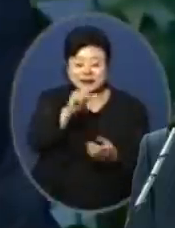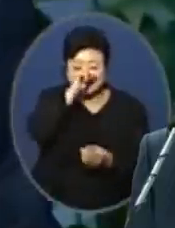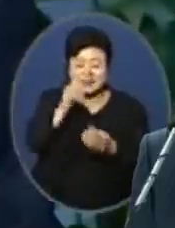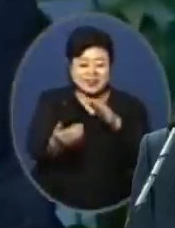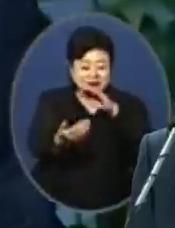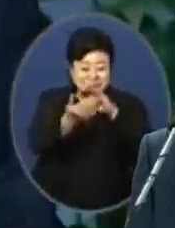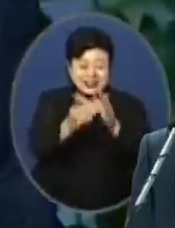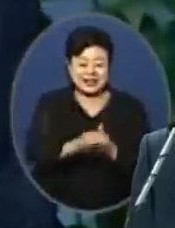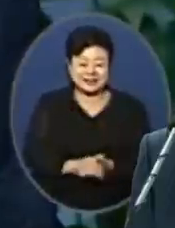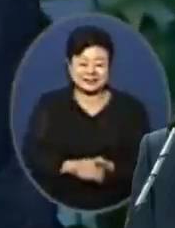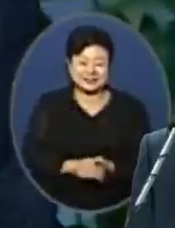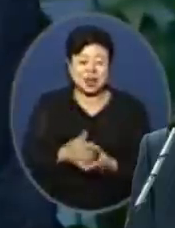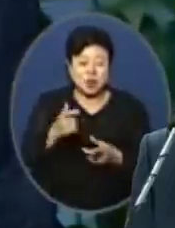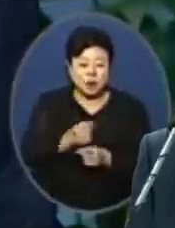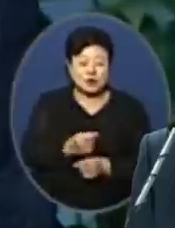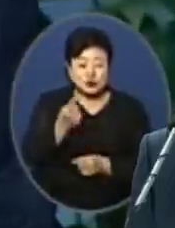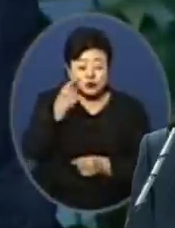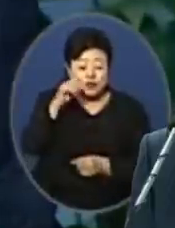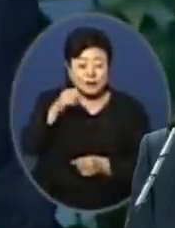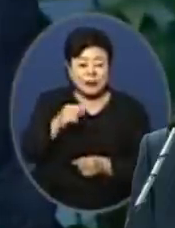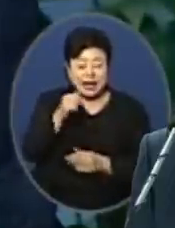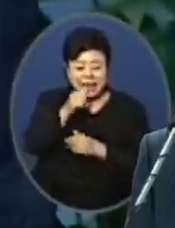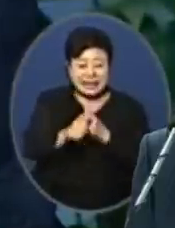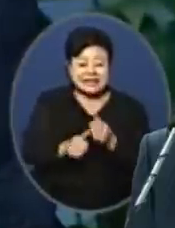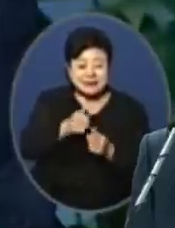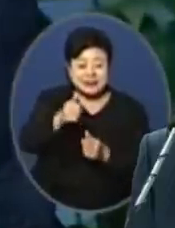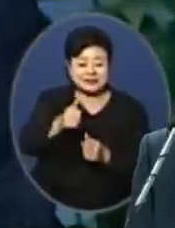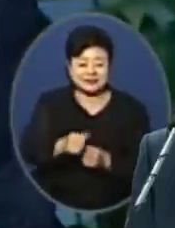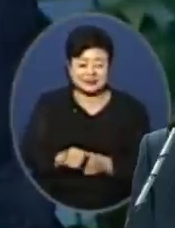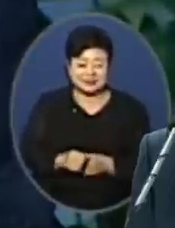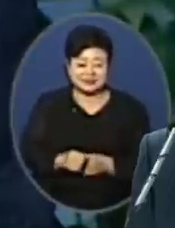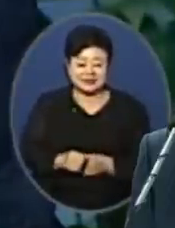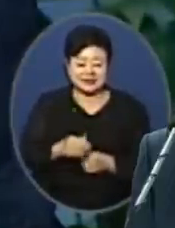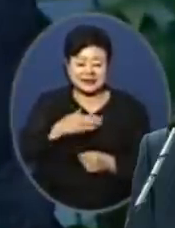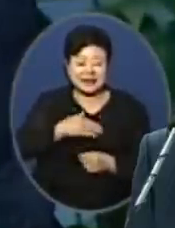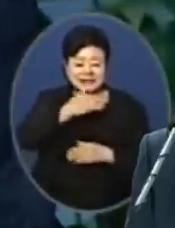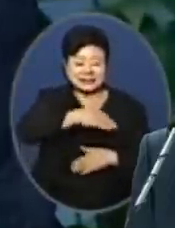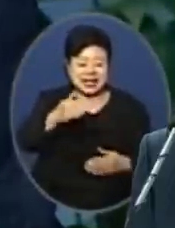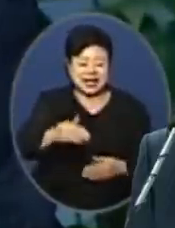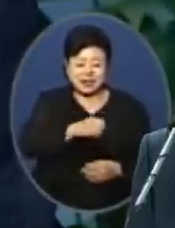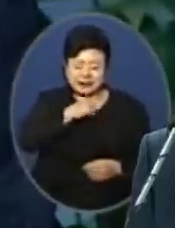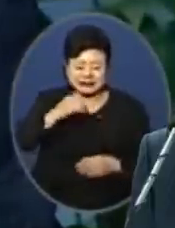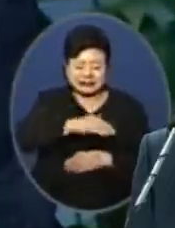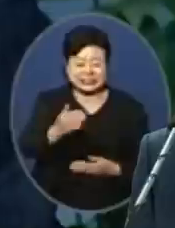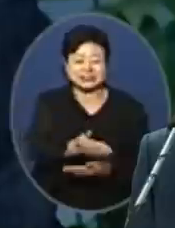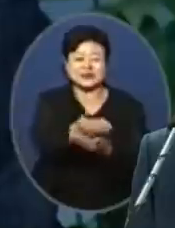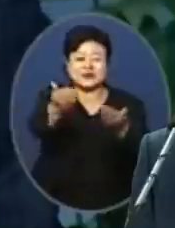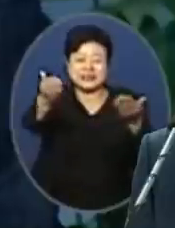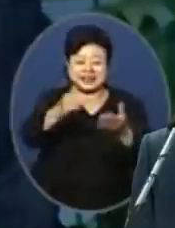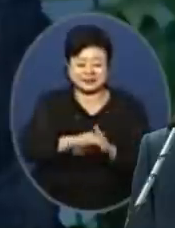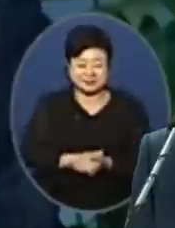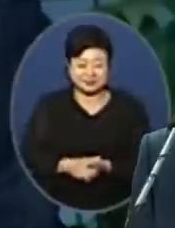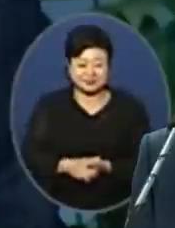되어요. 원수의 목전에서 하나님이 나에게 진수성찬 차려